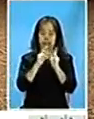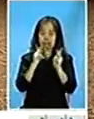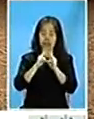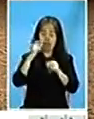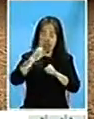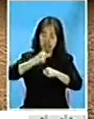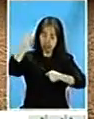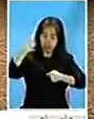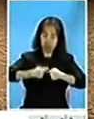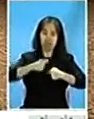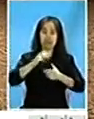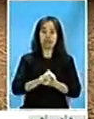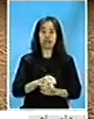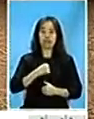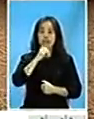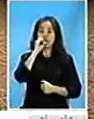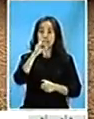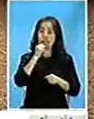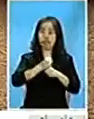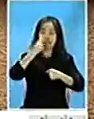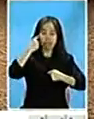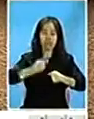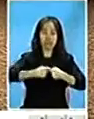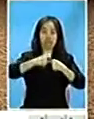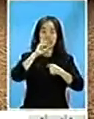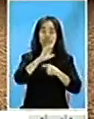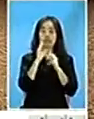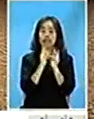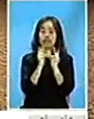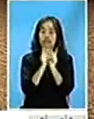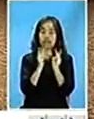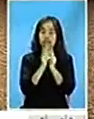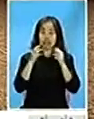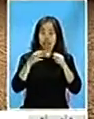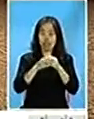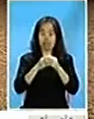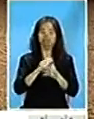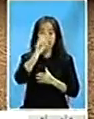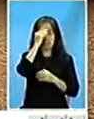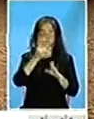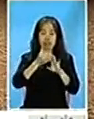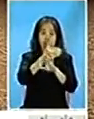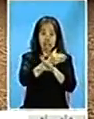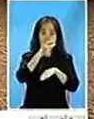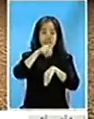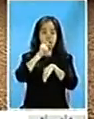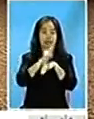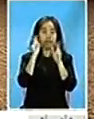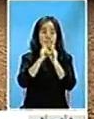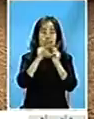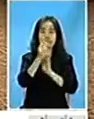างยิ่งดิฉันกราบเรียนย้ำนะคะกราบเรียนผ่านไปยังท่านประธานแล้วก็ประธานกรรมาธิการด้วยเมื่อสักครู่นี้ท่านประธานกรรมาธิการได้กล่